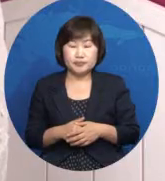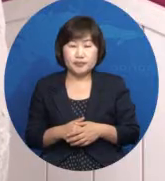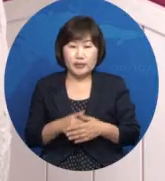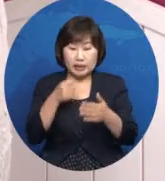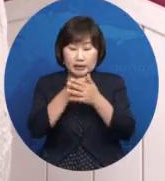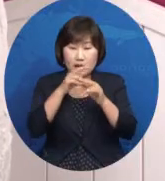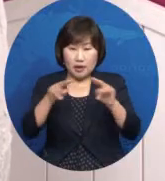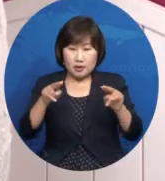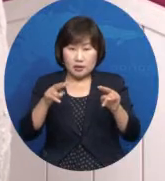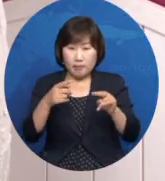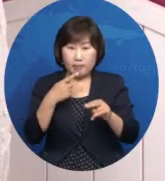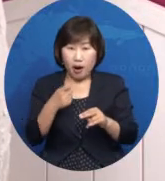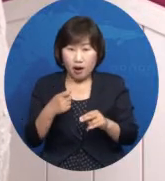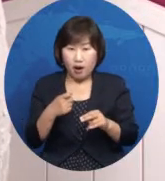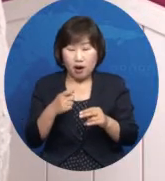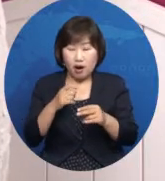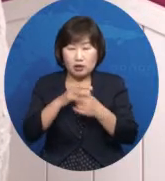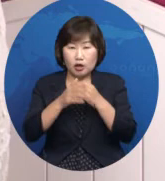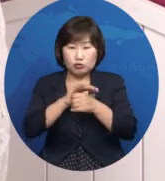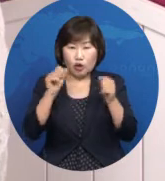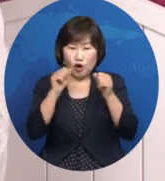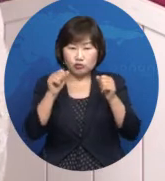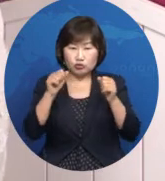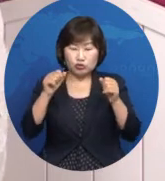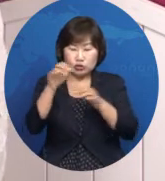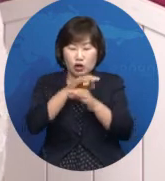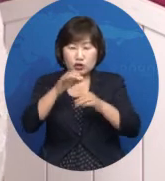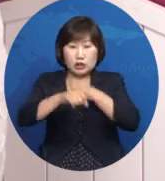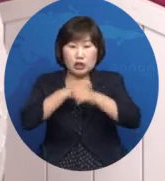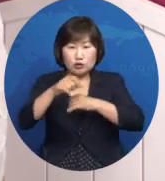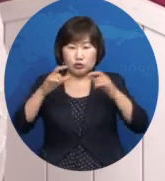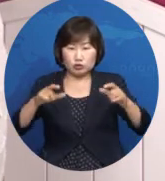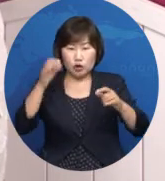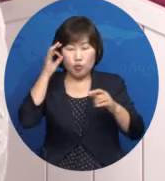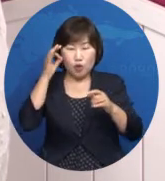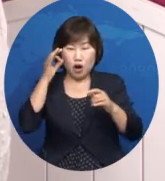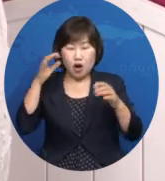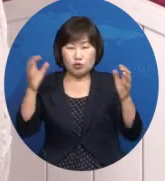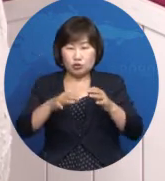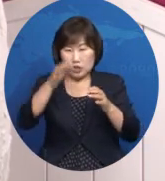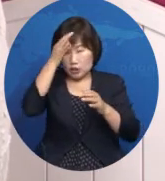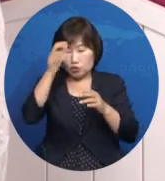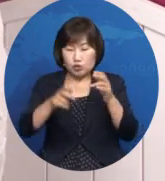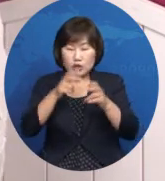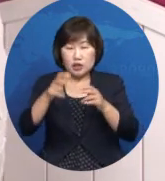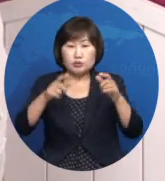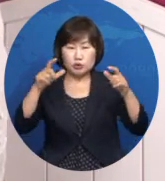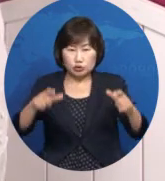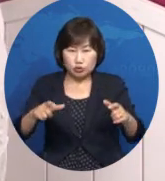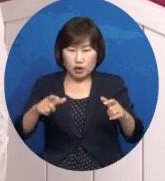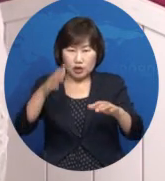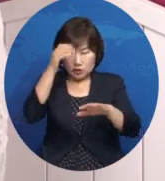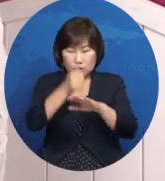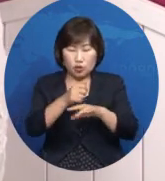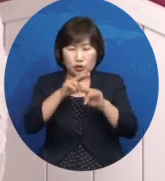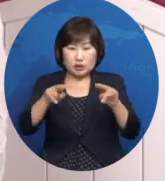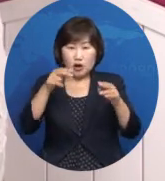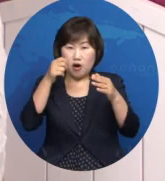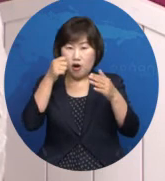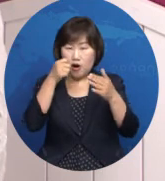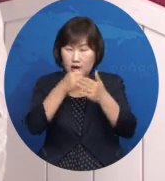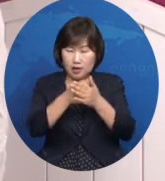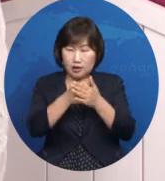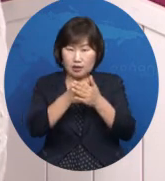지정 해제될 위기에 놓였던 대구 경북 경제자유구역 포항 융합기술산업지구가 최종 지정 해제